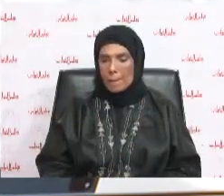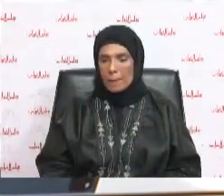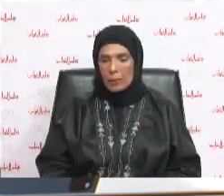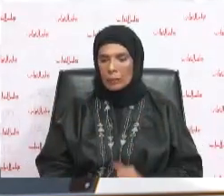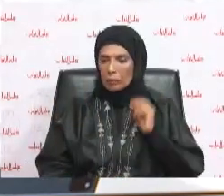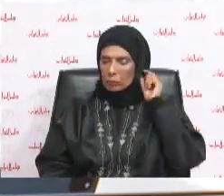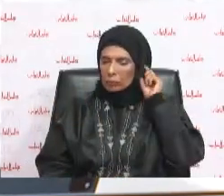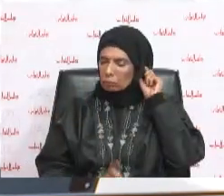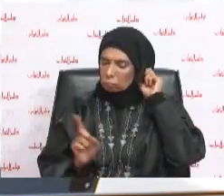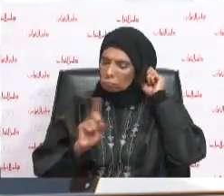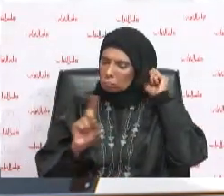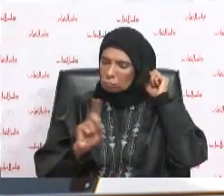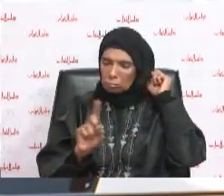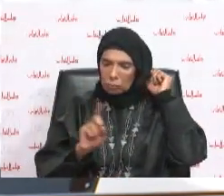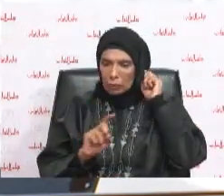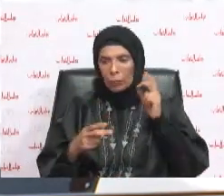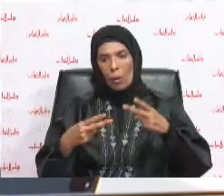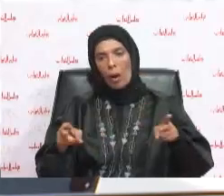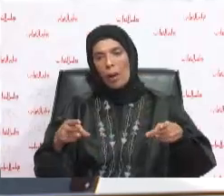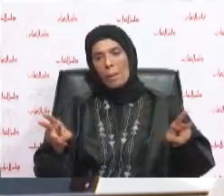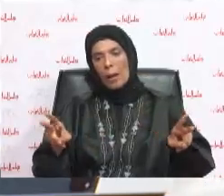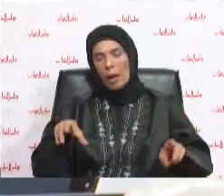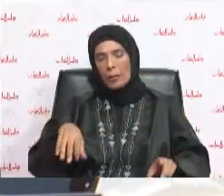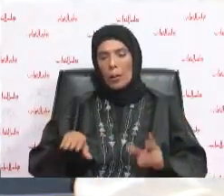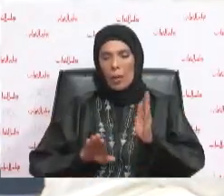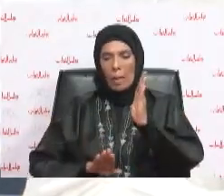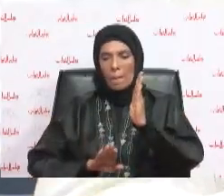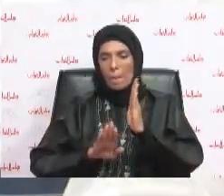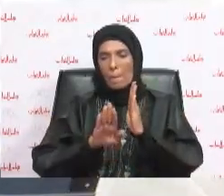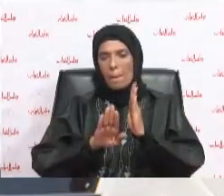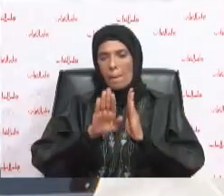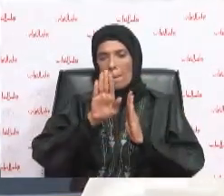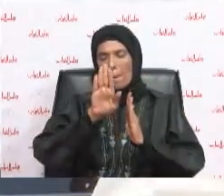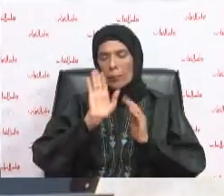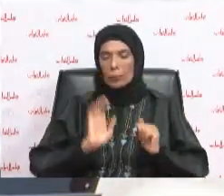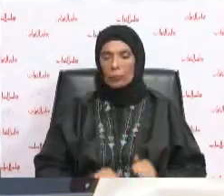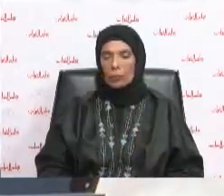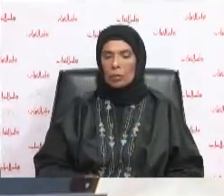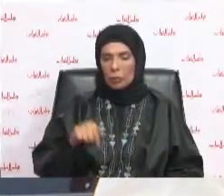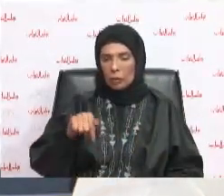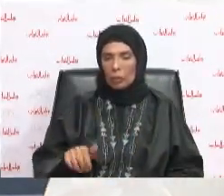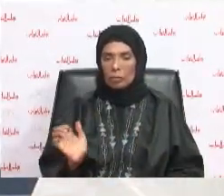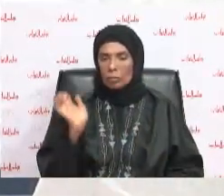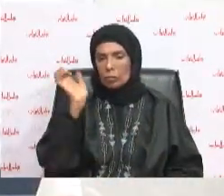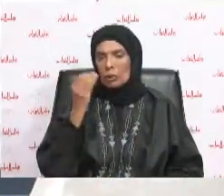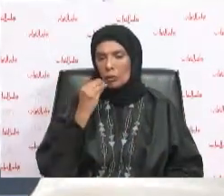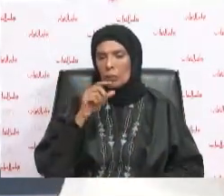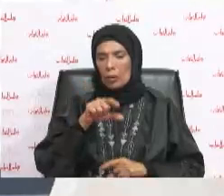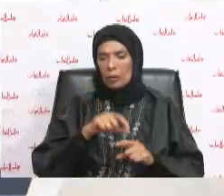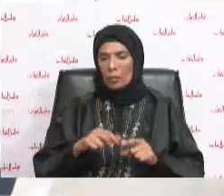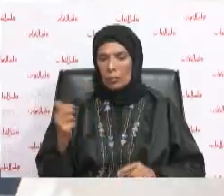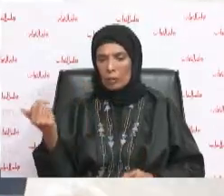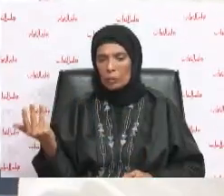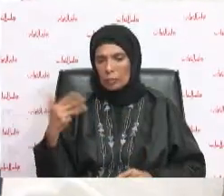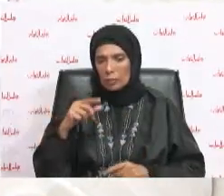يمكن أن نقبل كدولة متقدمة ومتحضرة أن يكون الأمن الغذائي بنسبة 90%